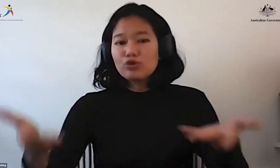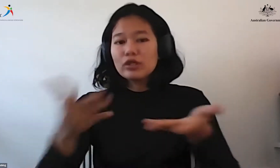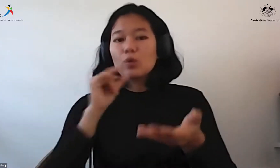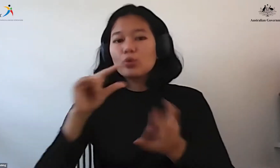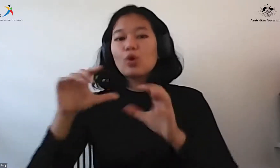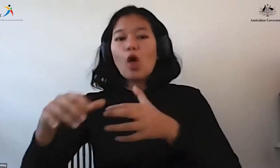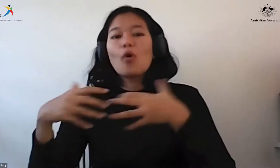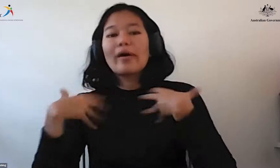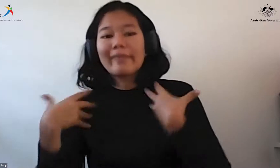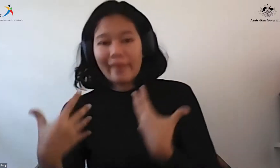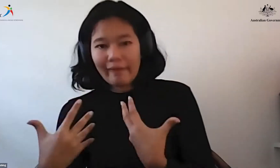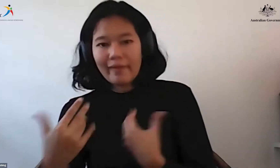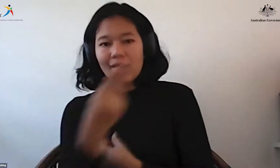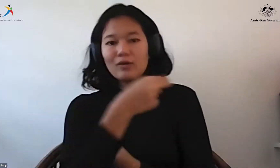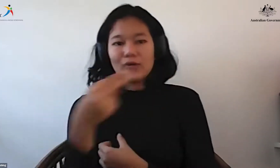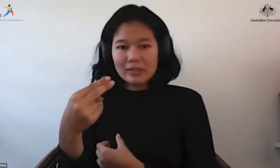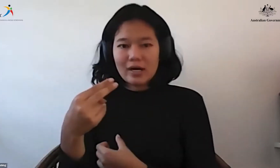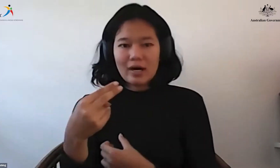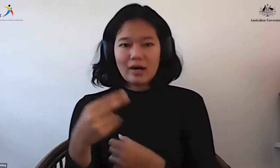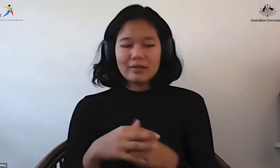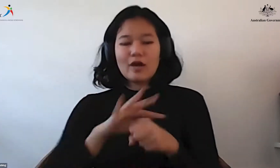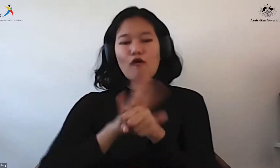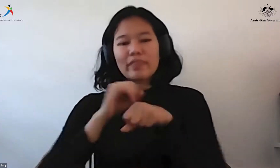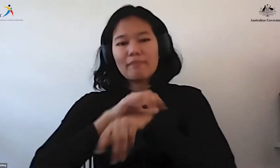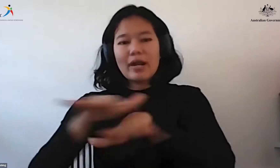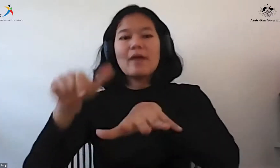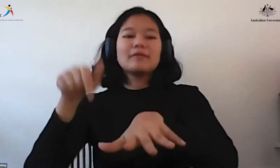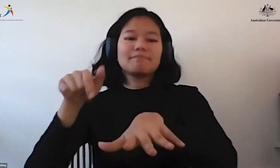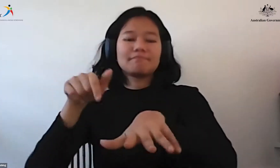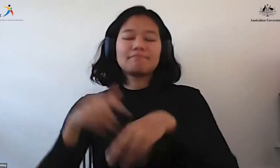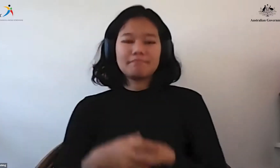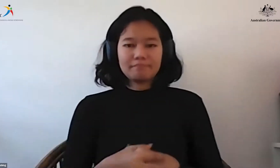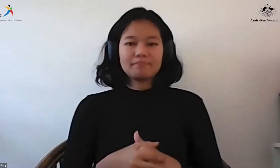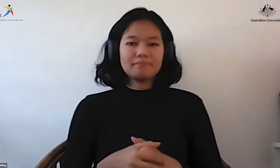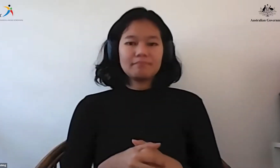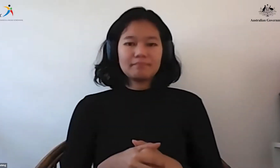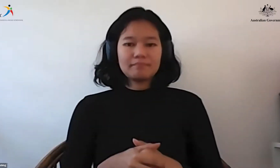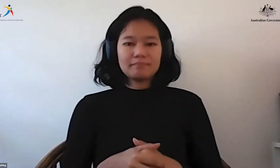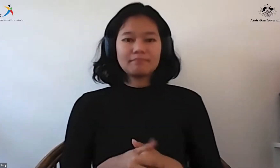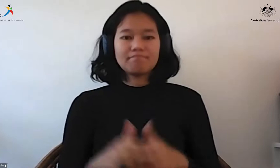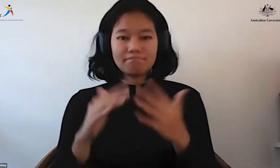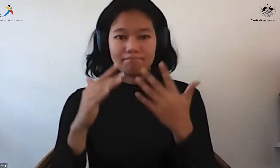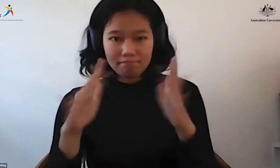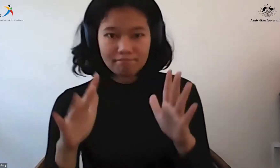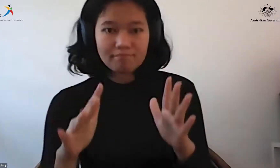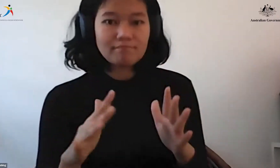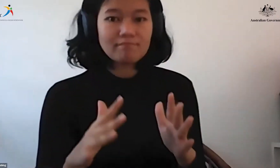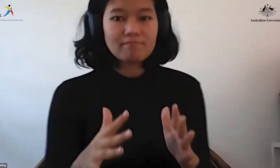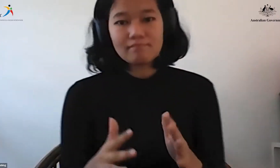di Indonesia, khususnya dalam situasi COVID yang kita hadapi saat ini. Demikian Bapak-Ibu yang saya